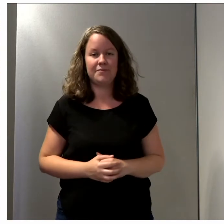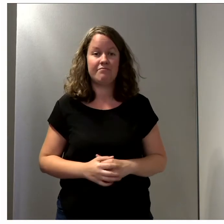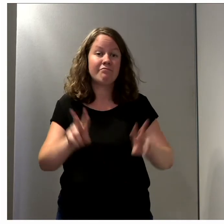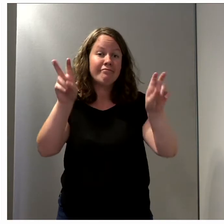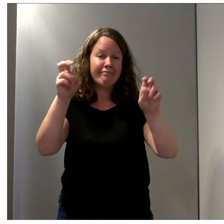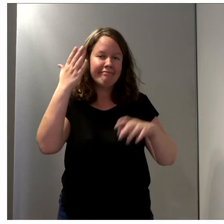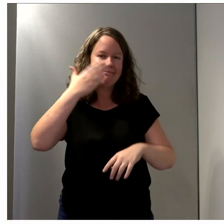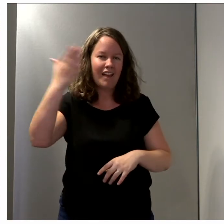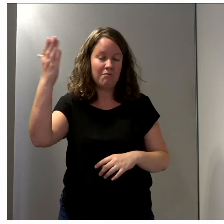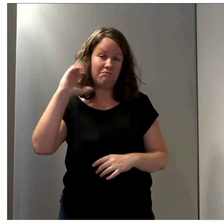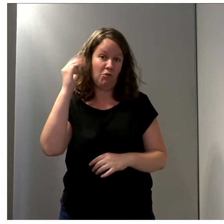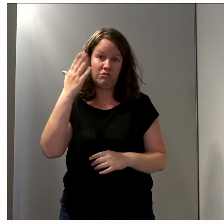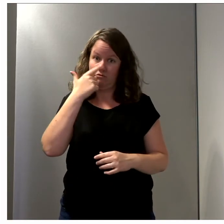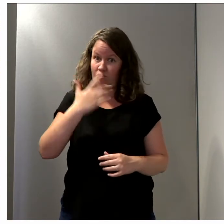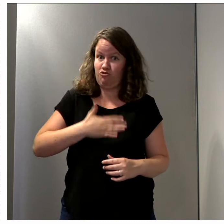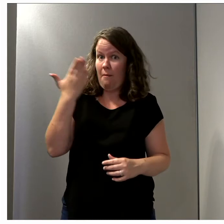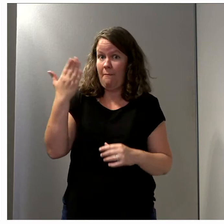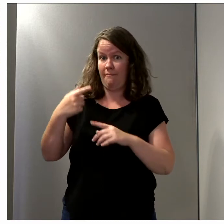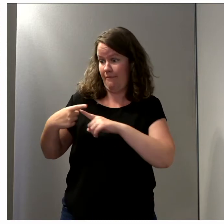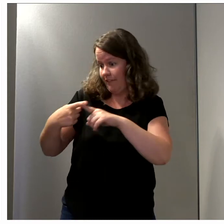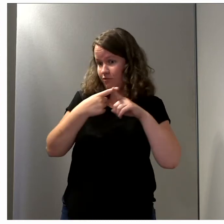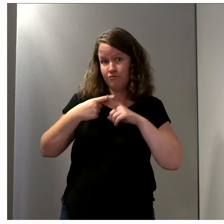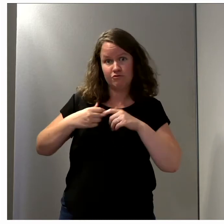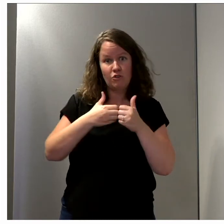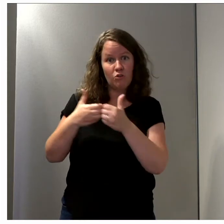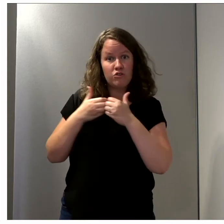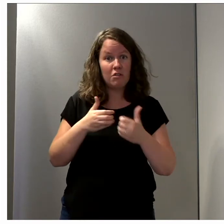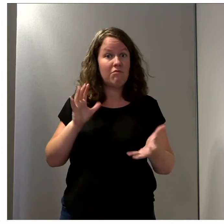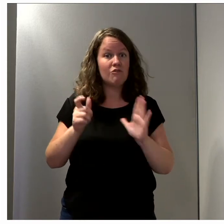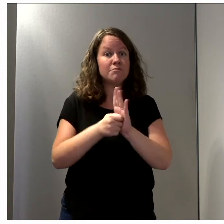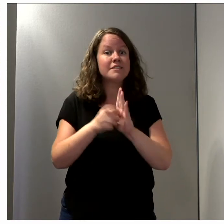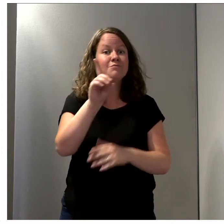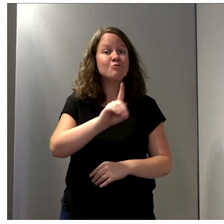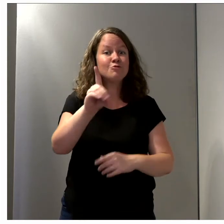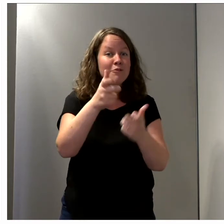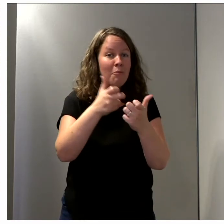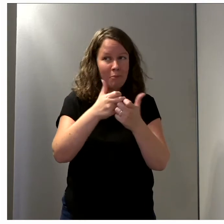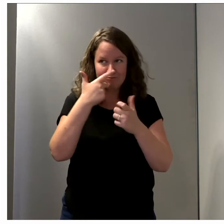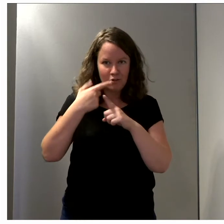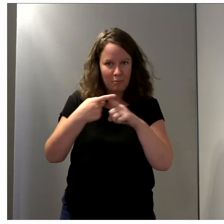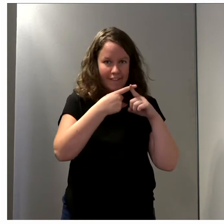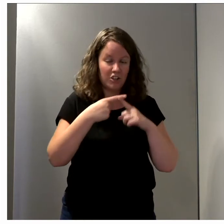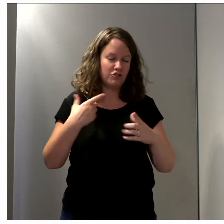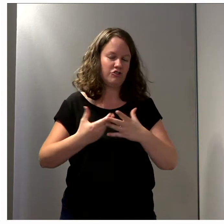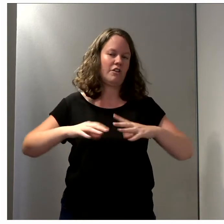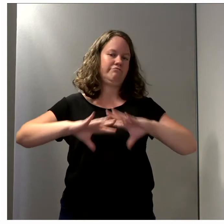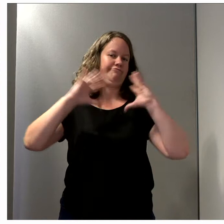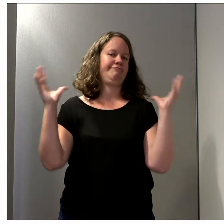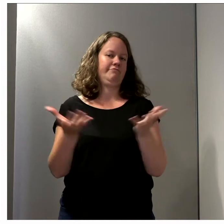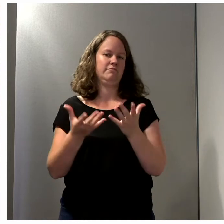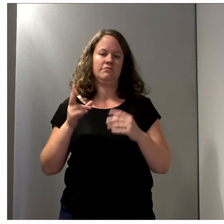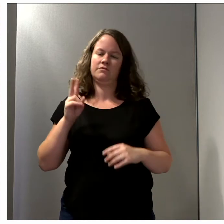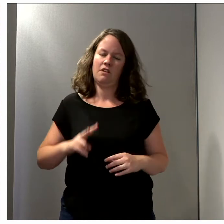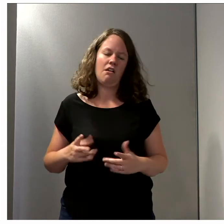c'est comme ça qu'on continue toujours à partager de ces événements, des fois le dimanche. Et tout ça, c'est ce qui m'a permis vraiment de créer